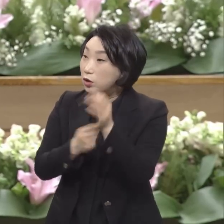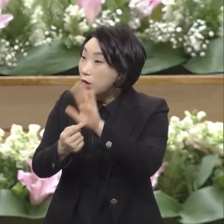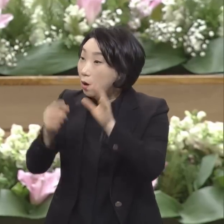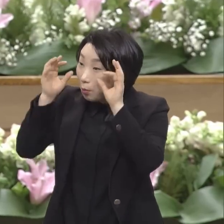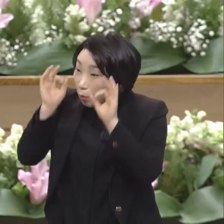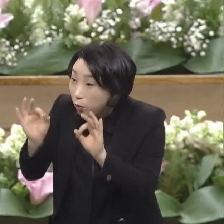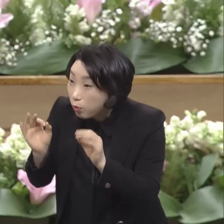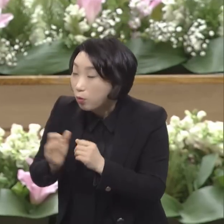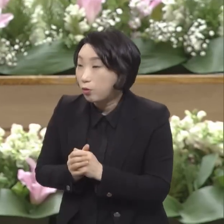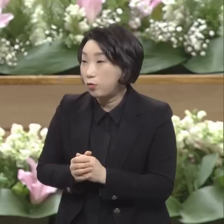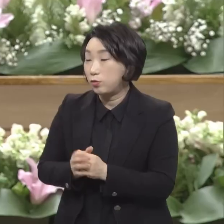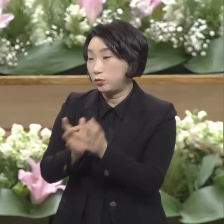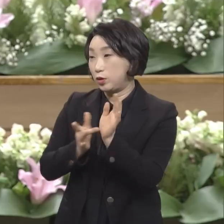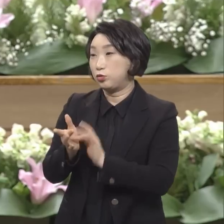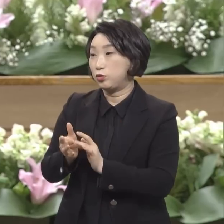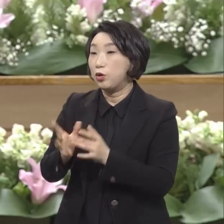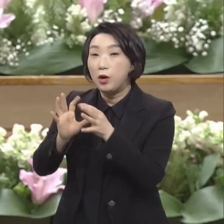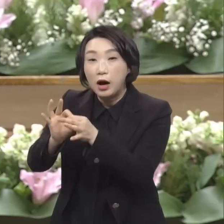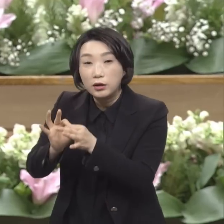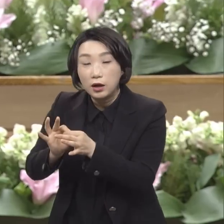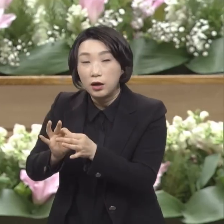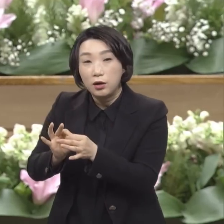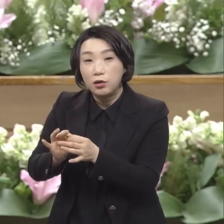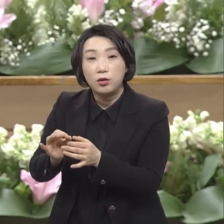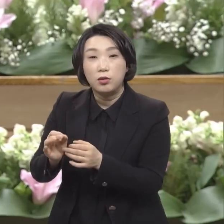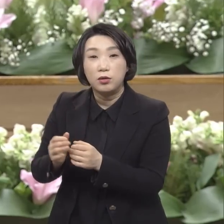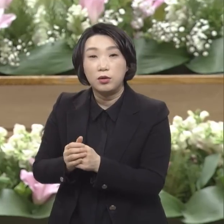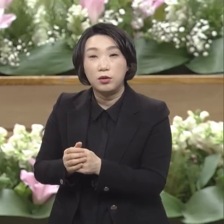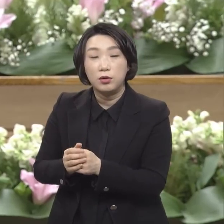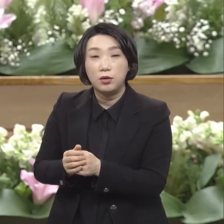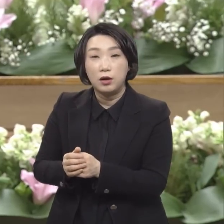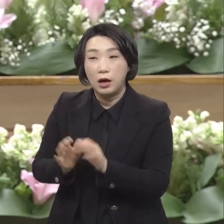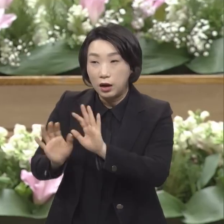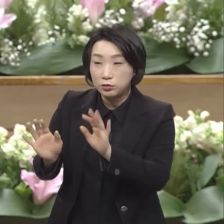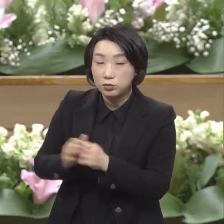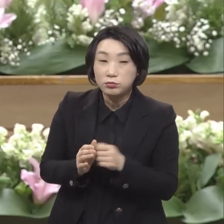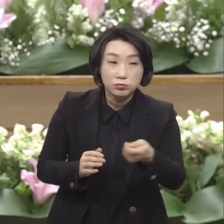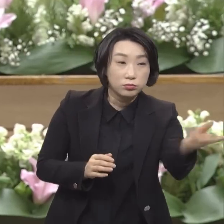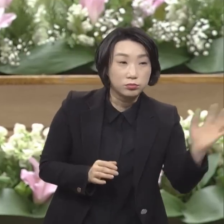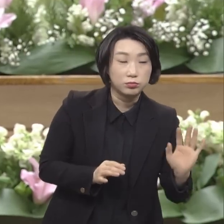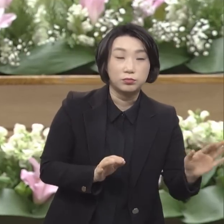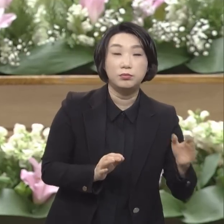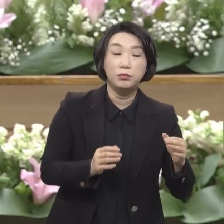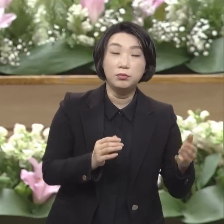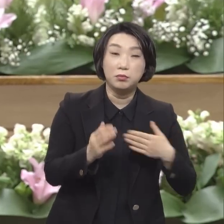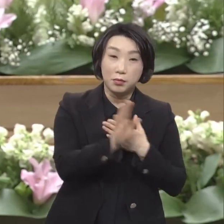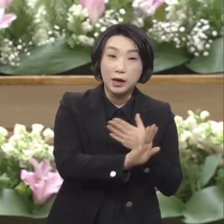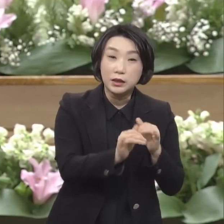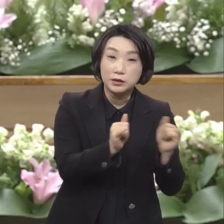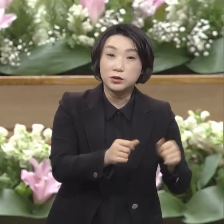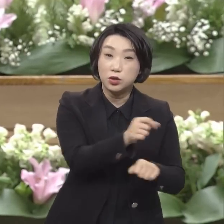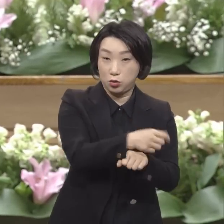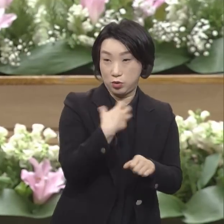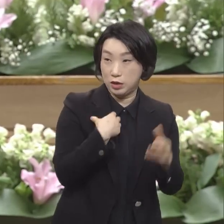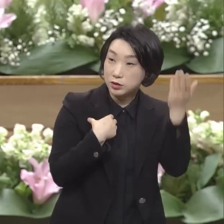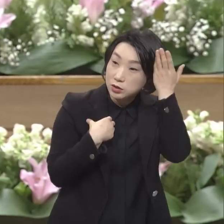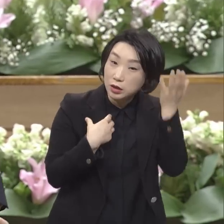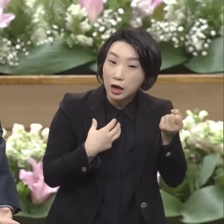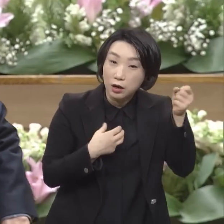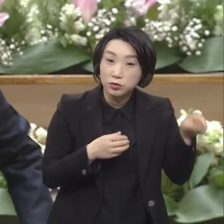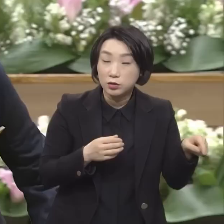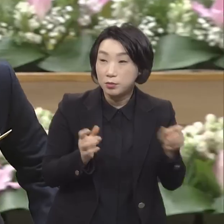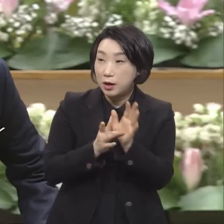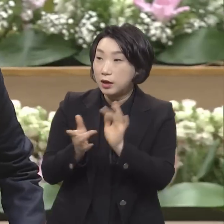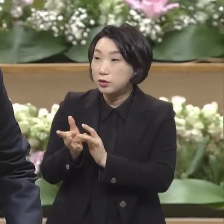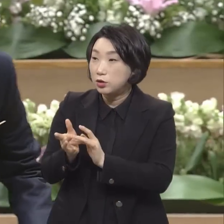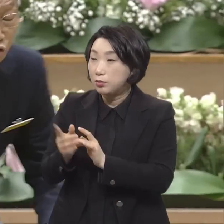보고 예수님 편에 서지 못하고 자기들의 바리새인의 지식, 서기관의 지식으로 만약에